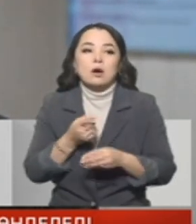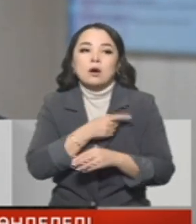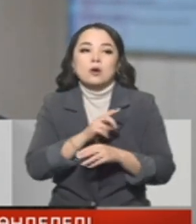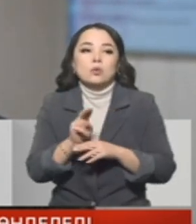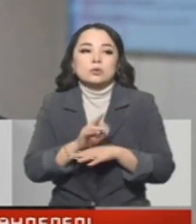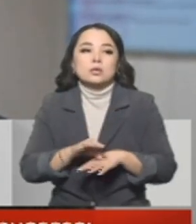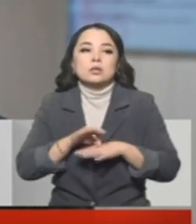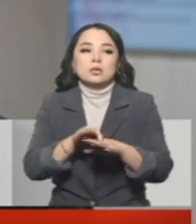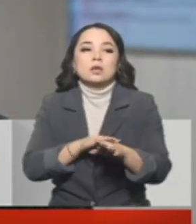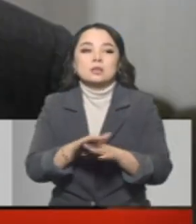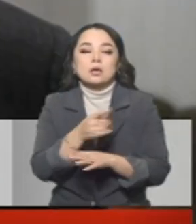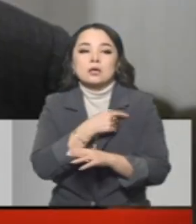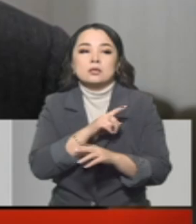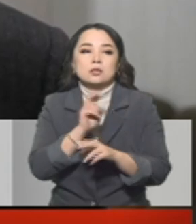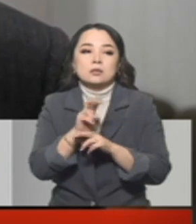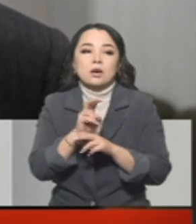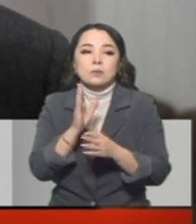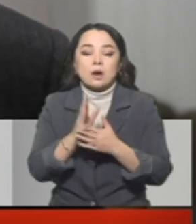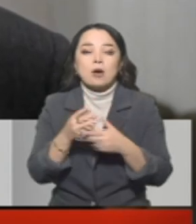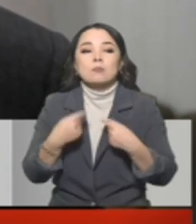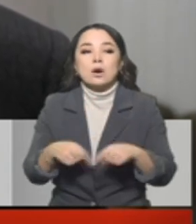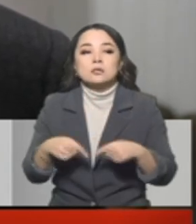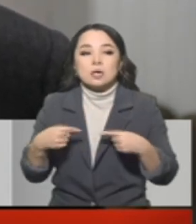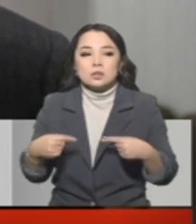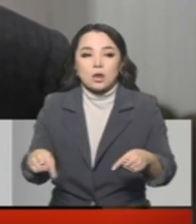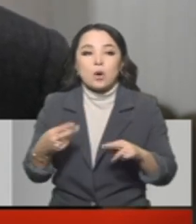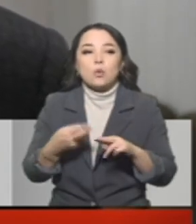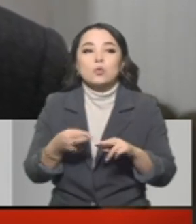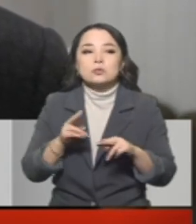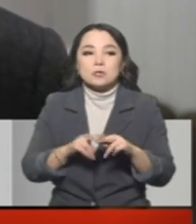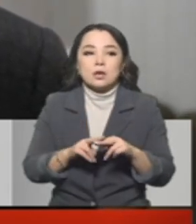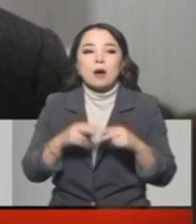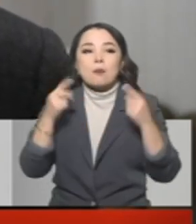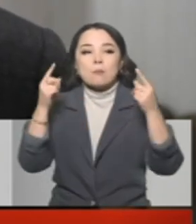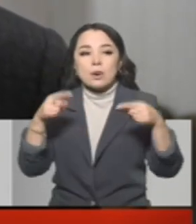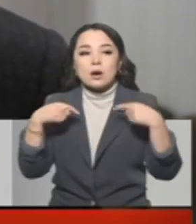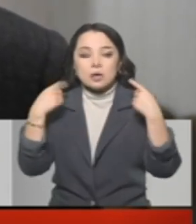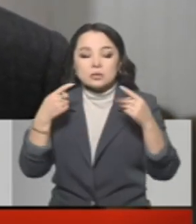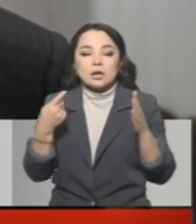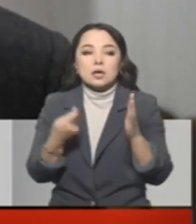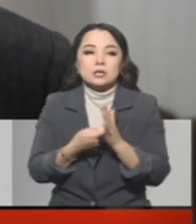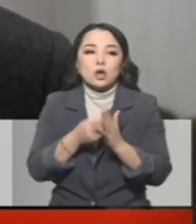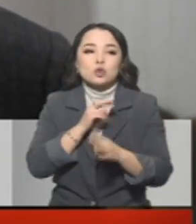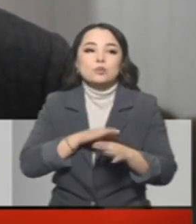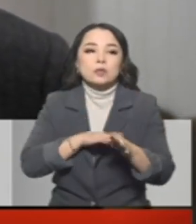Ауруханада емделу жатыр, стационарда. Басқа да осы малмен